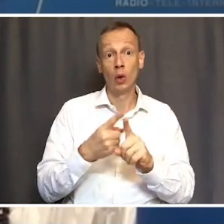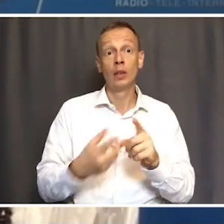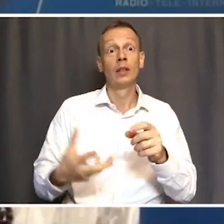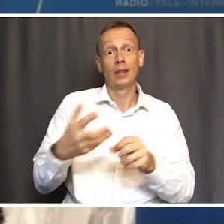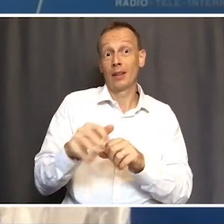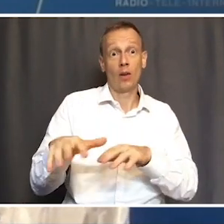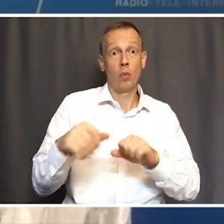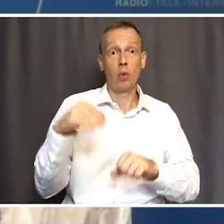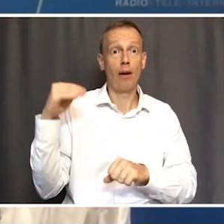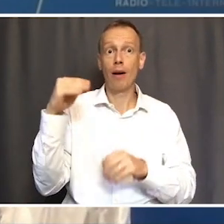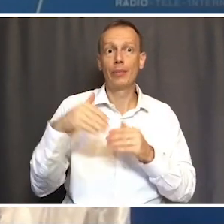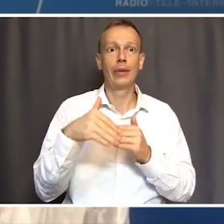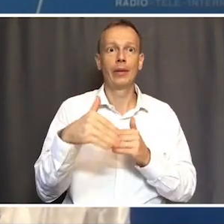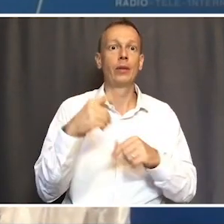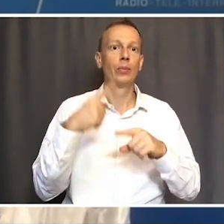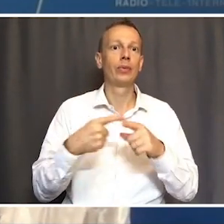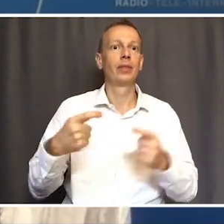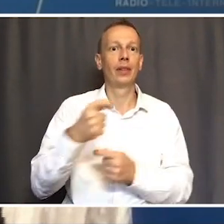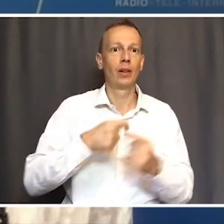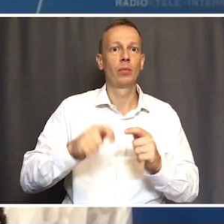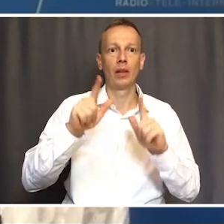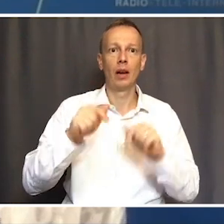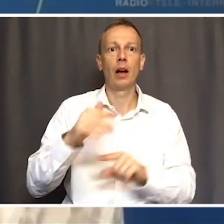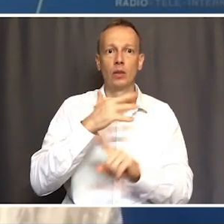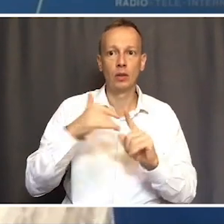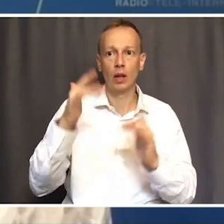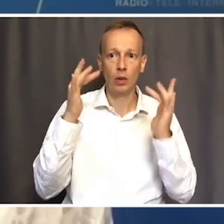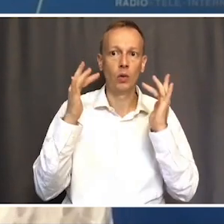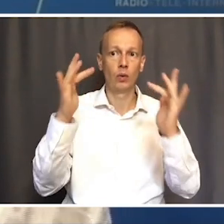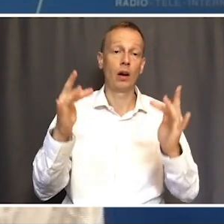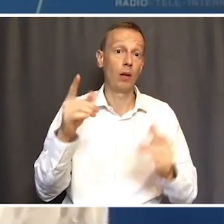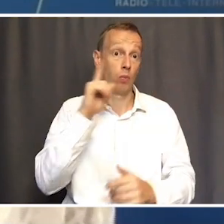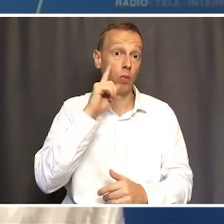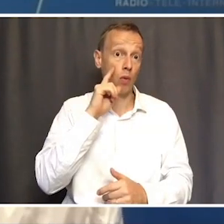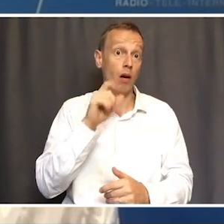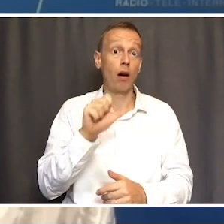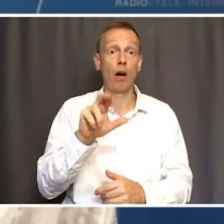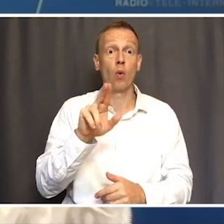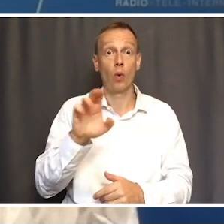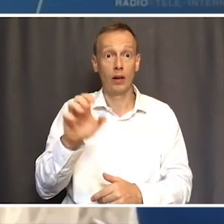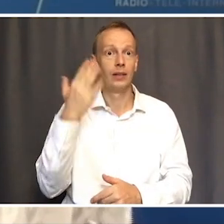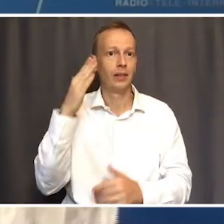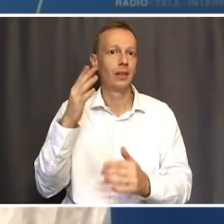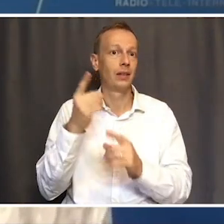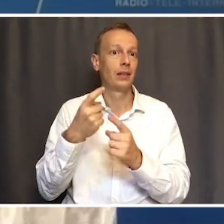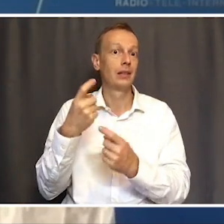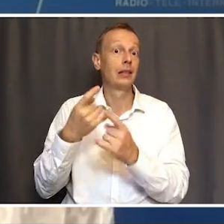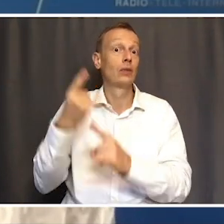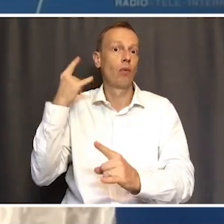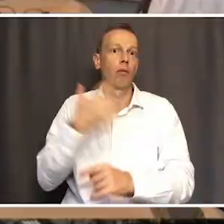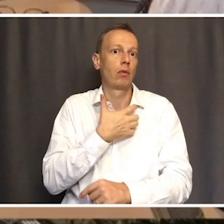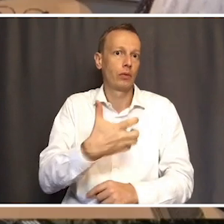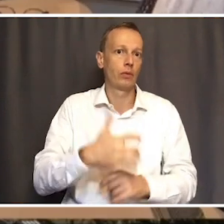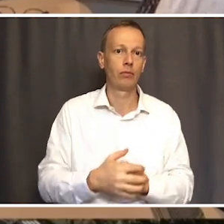Roué et surtout générateur d'emplois à court terme et d'activités économiques, sociales, culturelles, puisque Aroué aussi est riche en